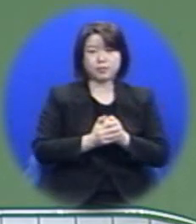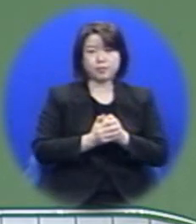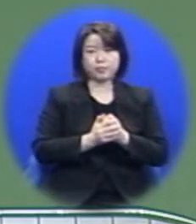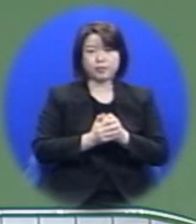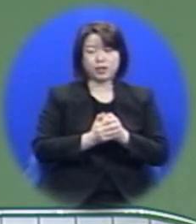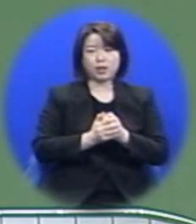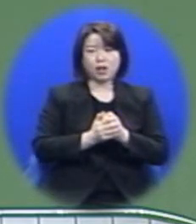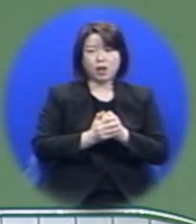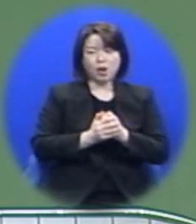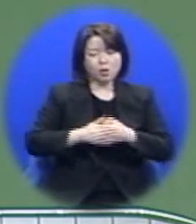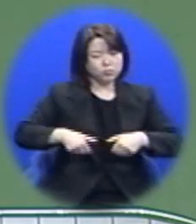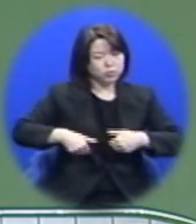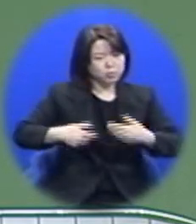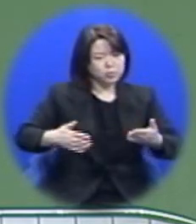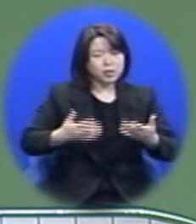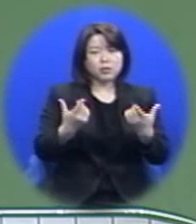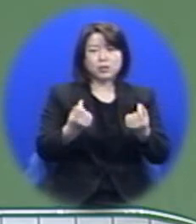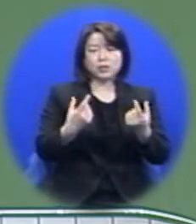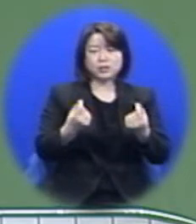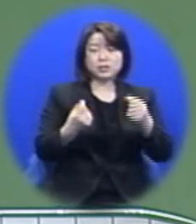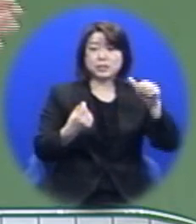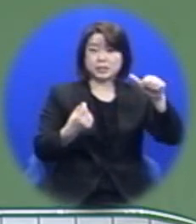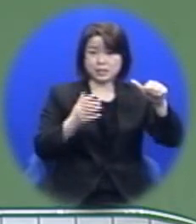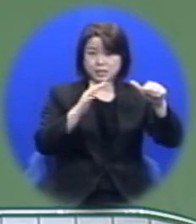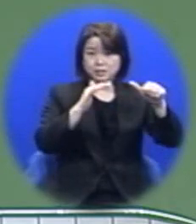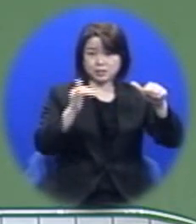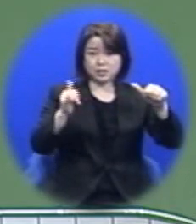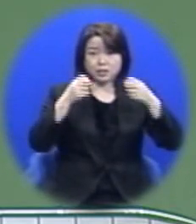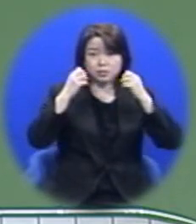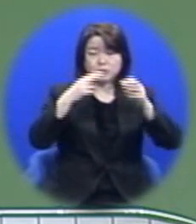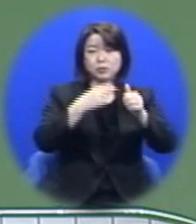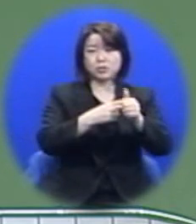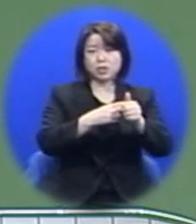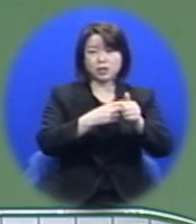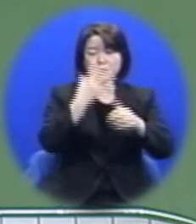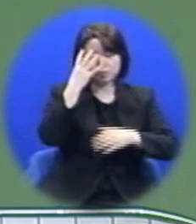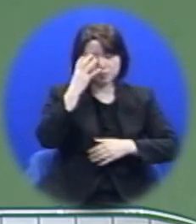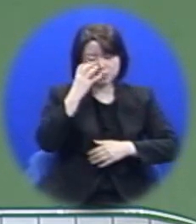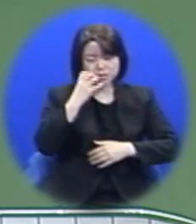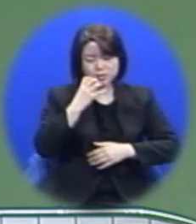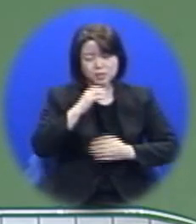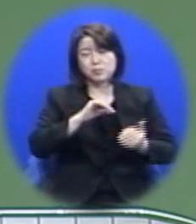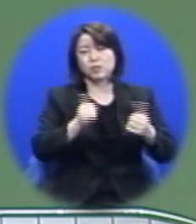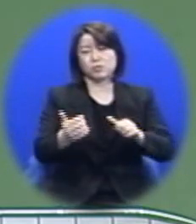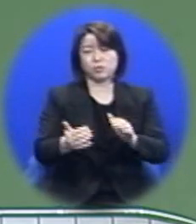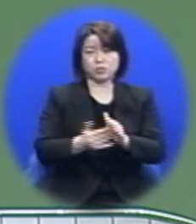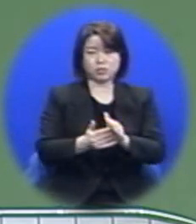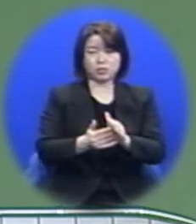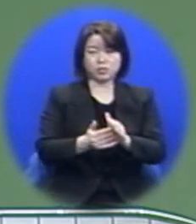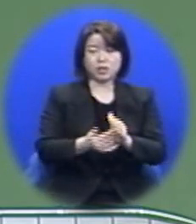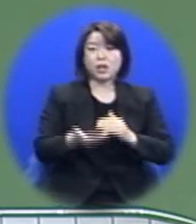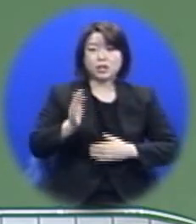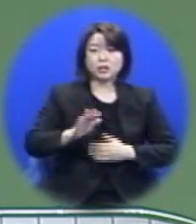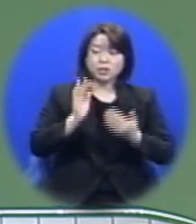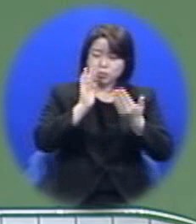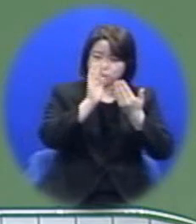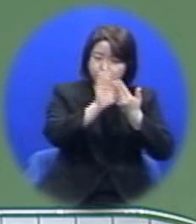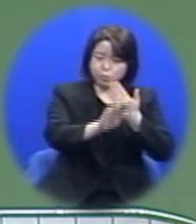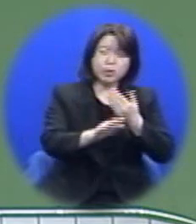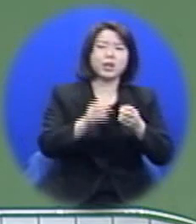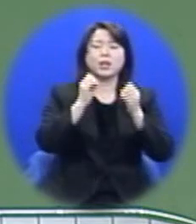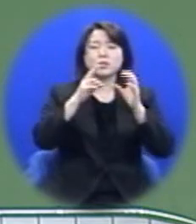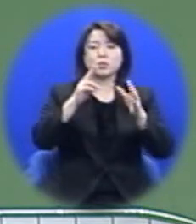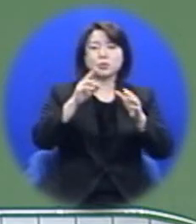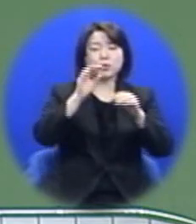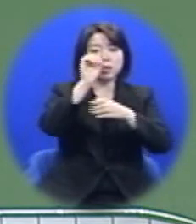무모할 것 같은 다섯 명의 선교사가 무참하게 죽었습니다. 그런데 그 뒤에 일어나는 선교의 열매는 상상할